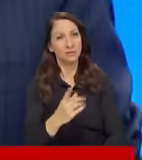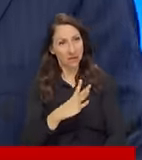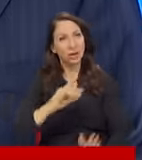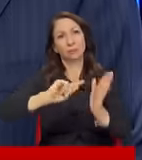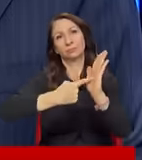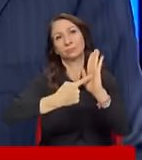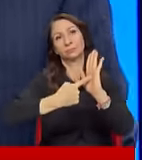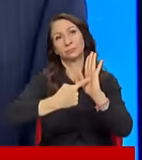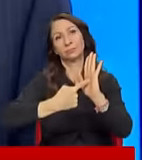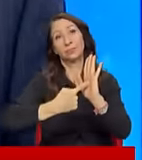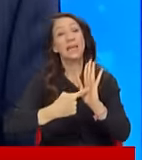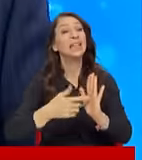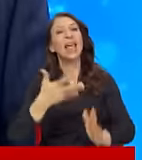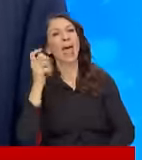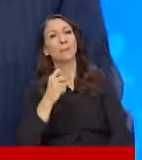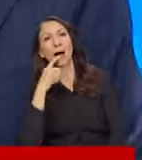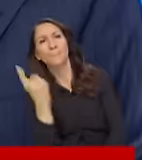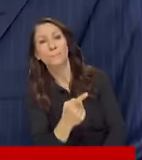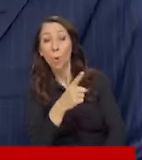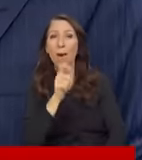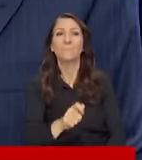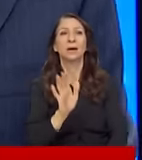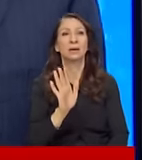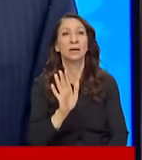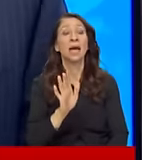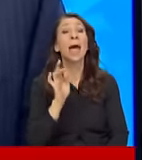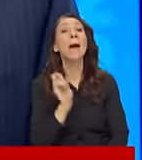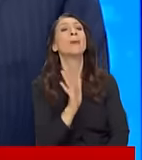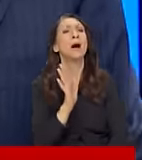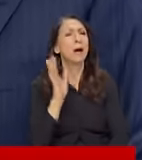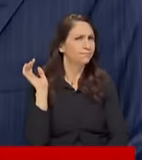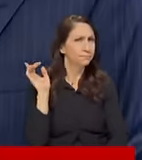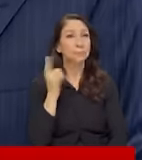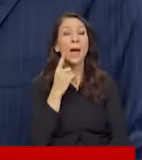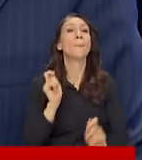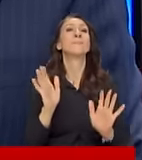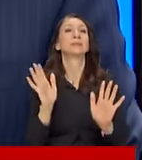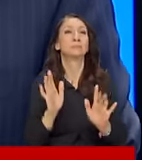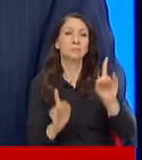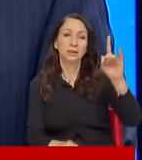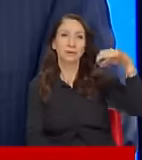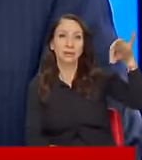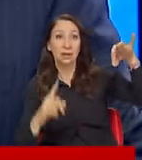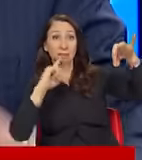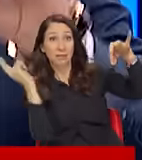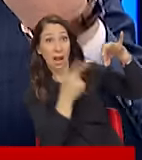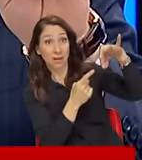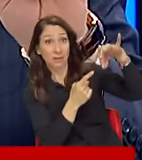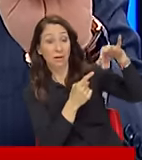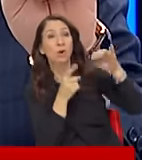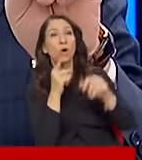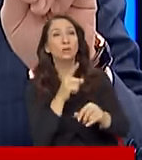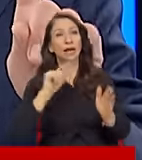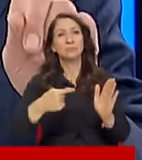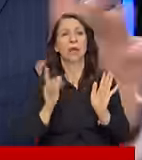imza atar. Ne yap derse onu yapar. Yapma dediğini yapmaz. Bir kişi talimat verir, o